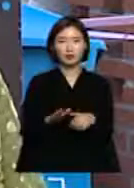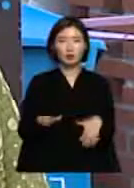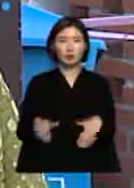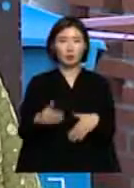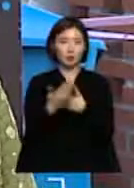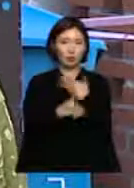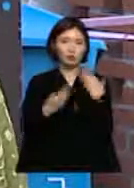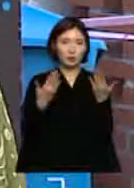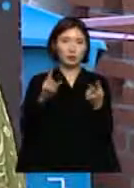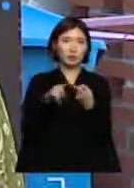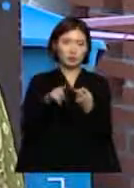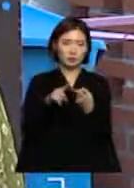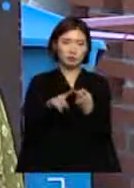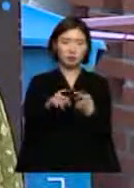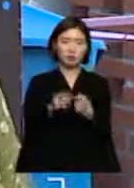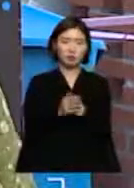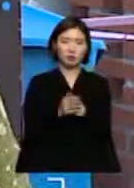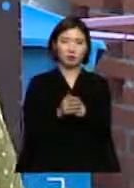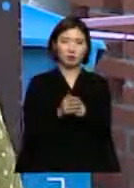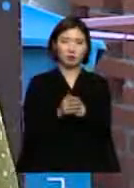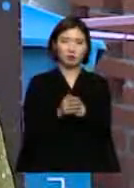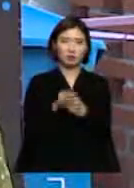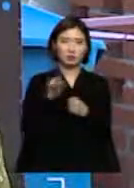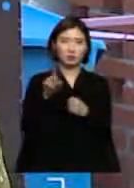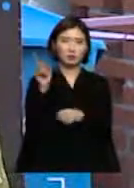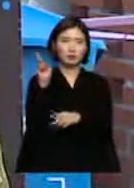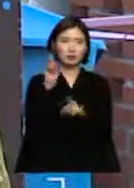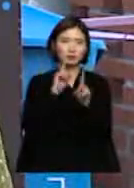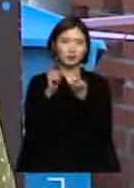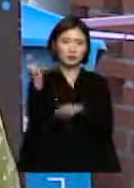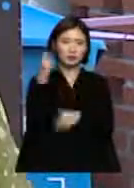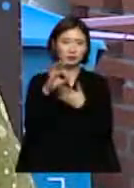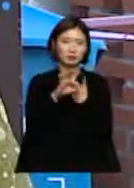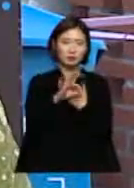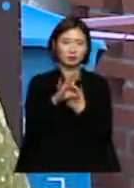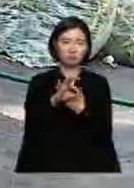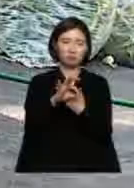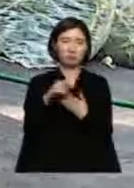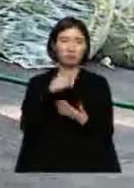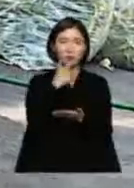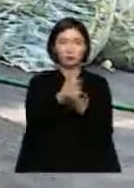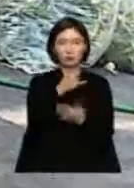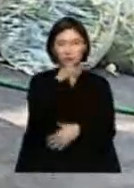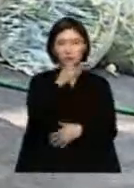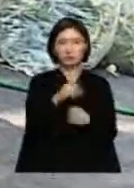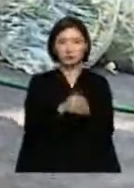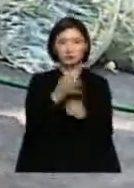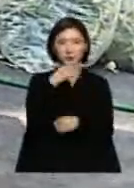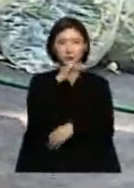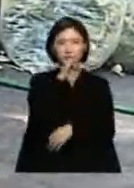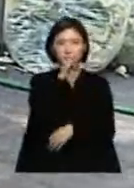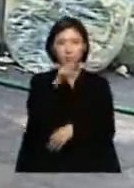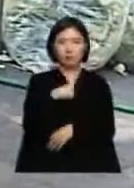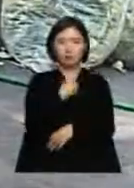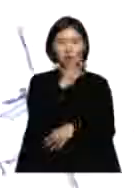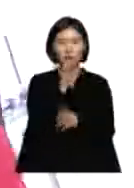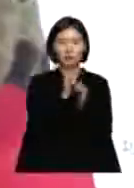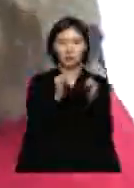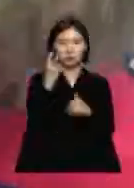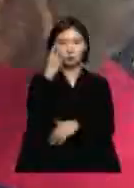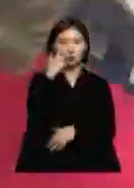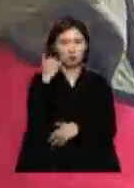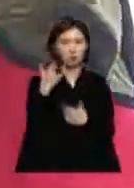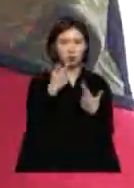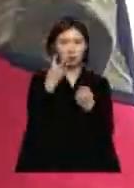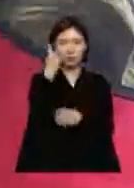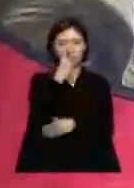봉사를 그런 진짜 말씀 들을 때는 마음이 진짜 굉장히 뿌듯하고. 홀몸 어르신을 부모님처럼 보살피기